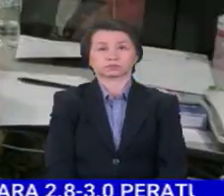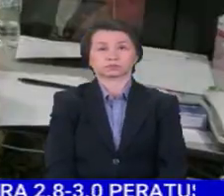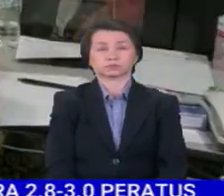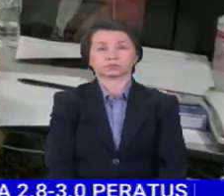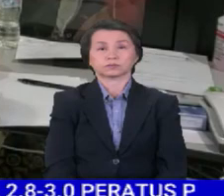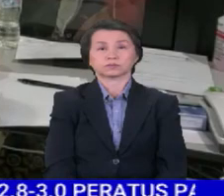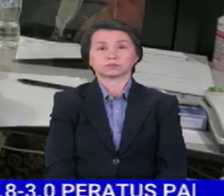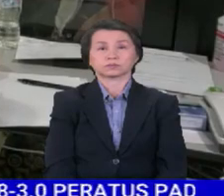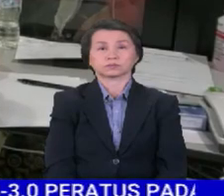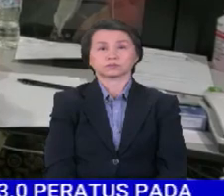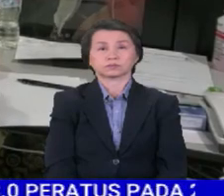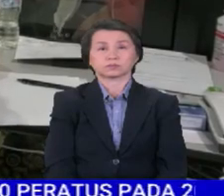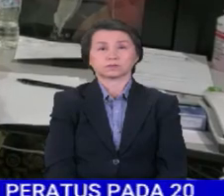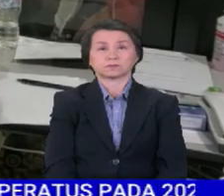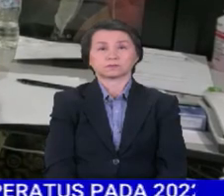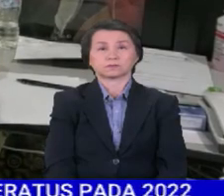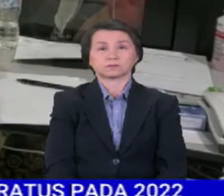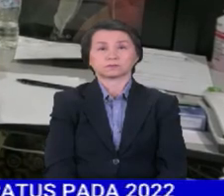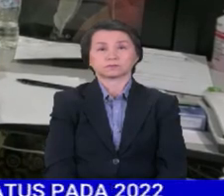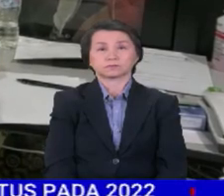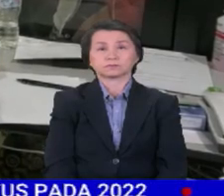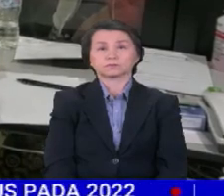hai hai the lounge